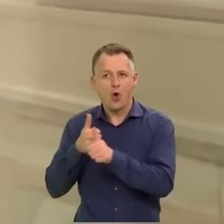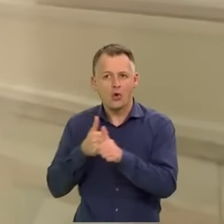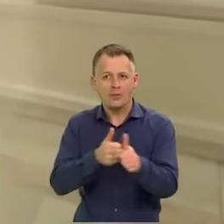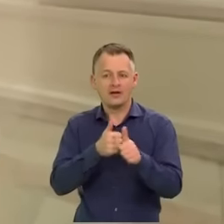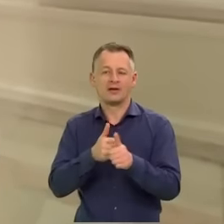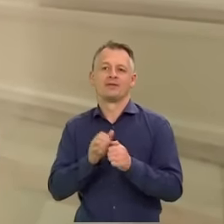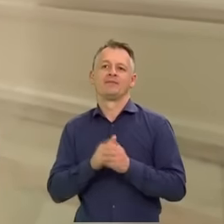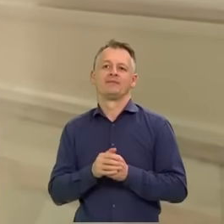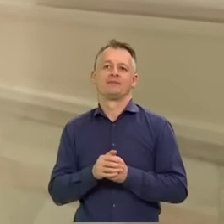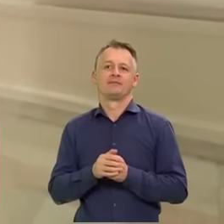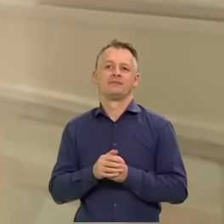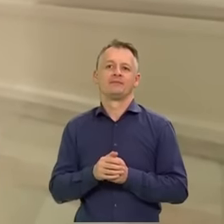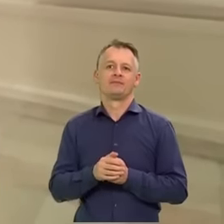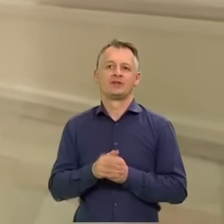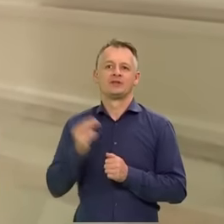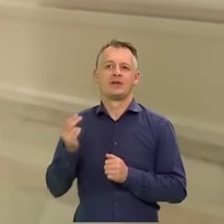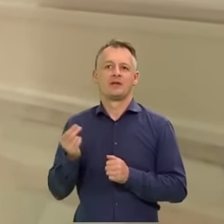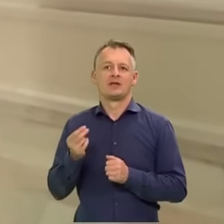mai rară